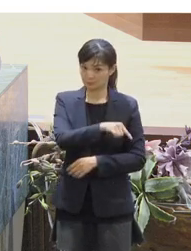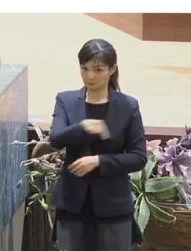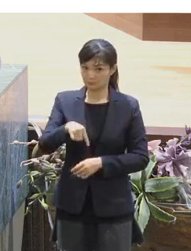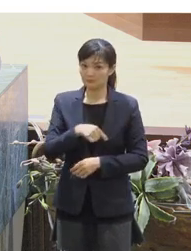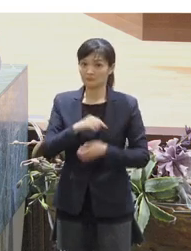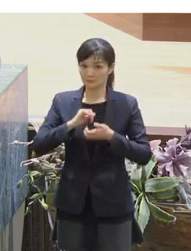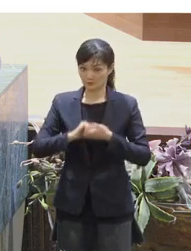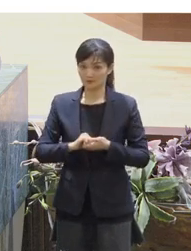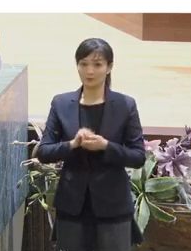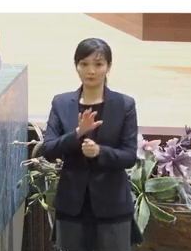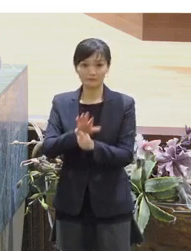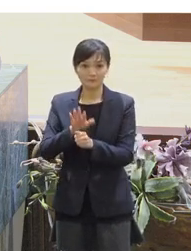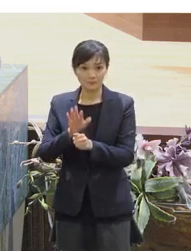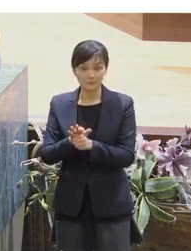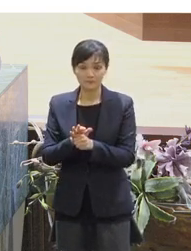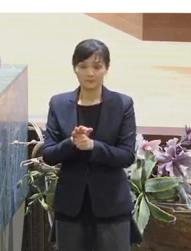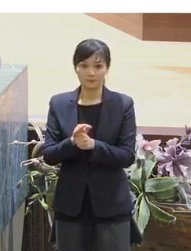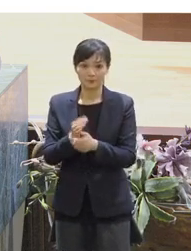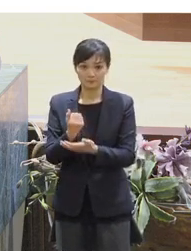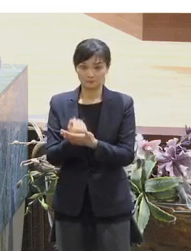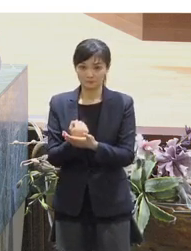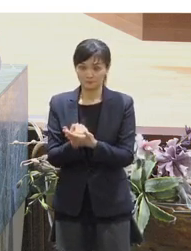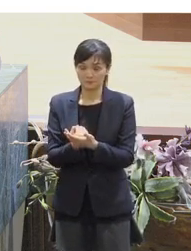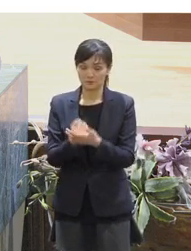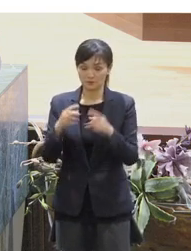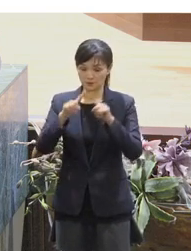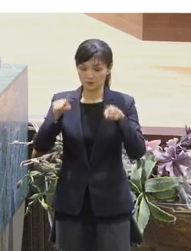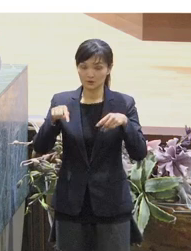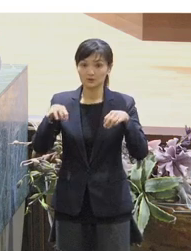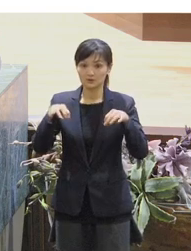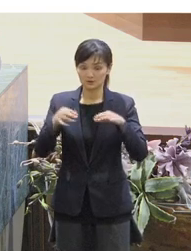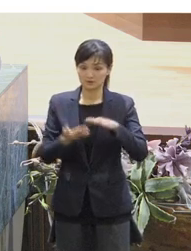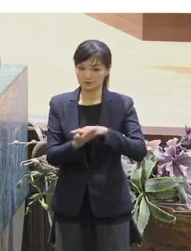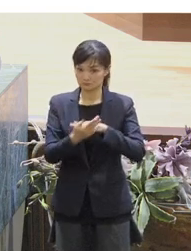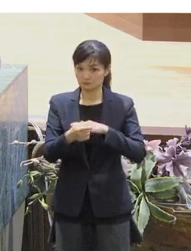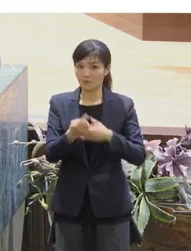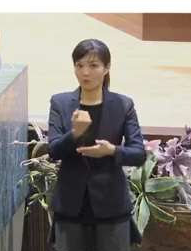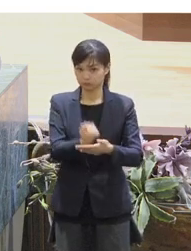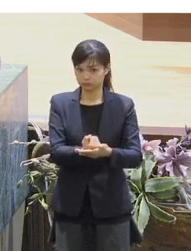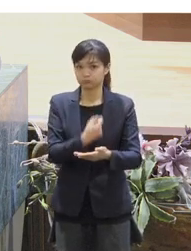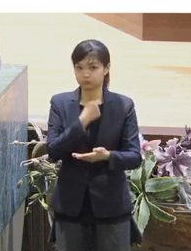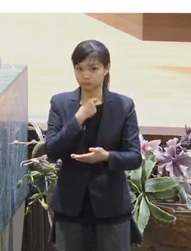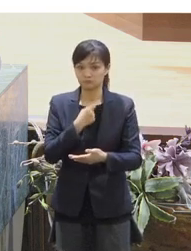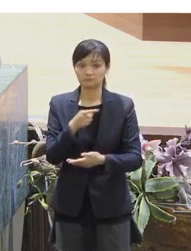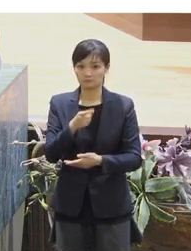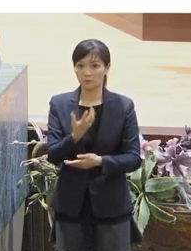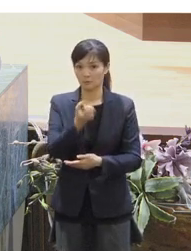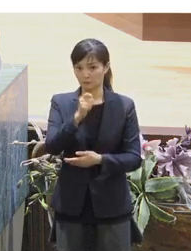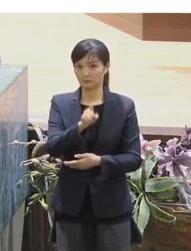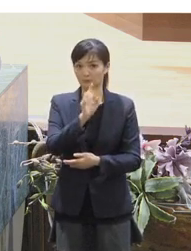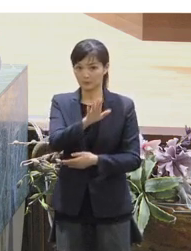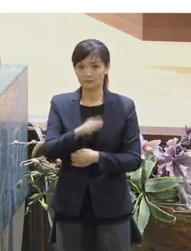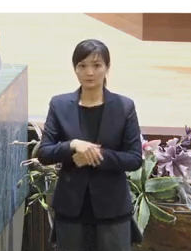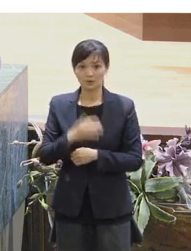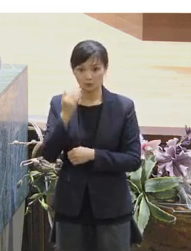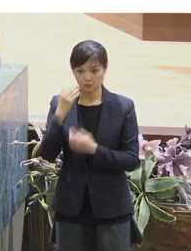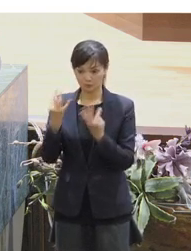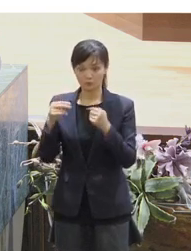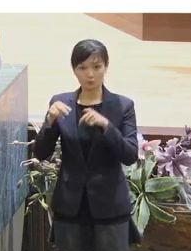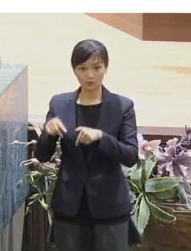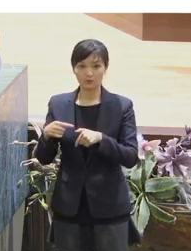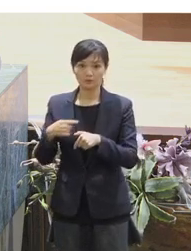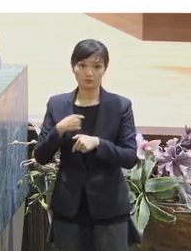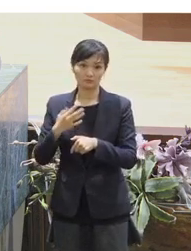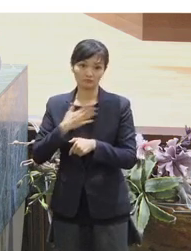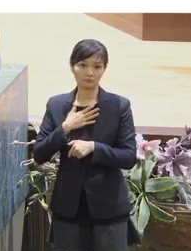它全部纯纸本的那个流程。如果有人觉得说数位的那一部分是省他的力气，好比像说原住